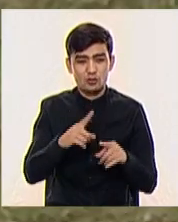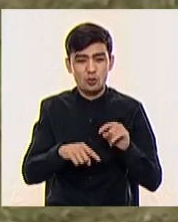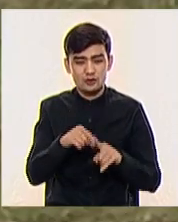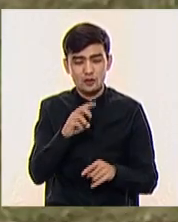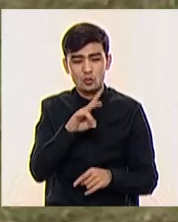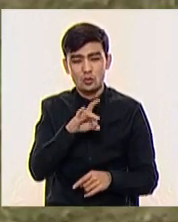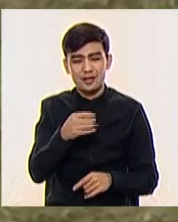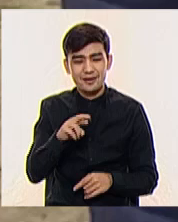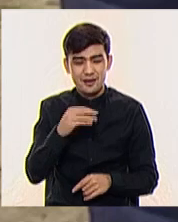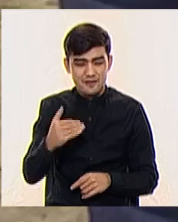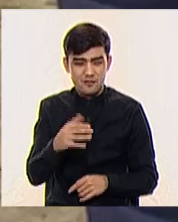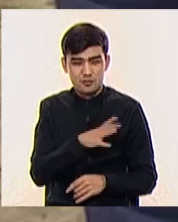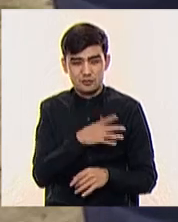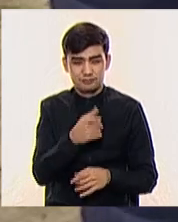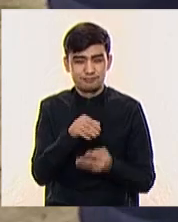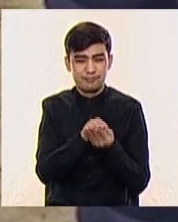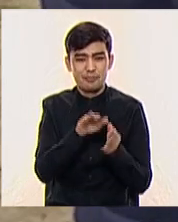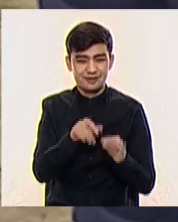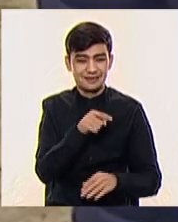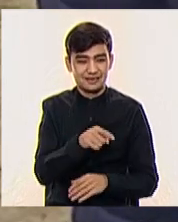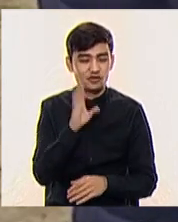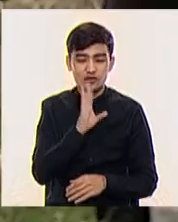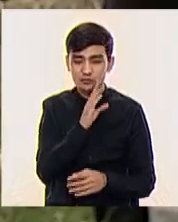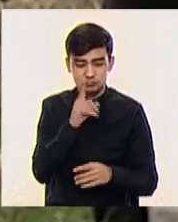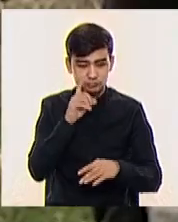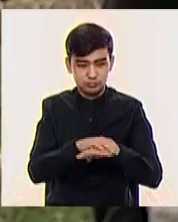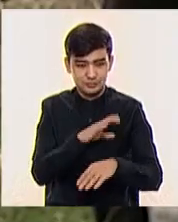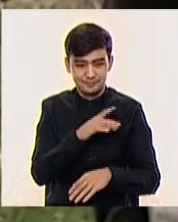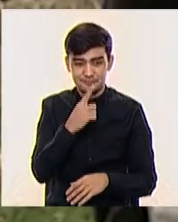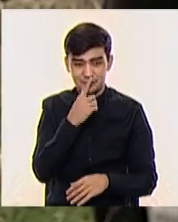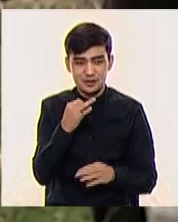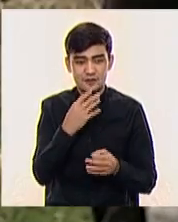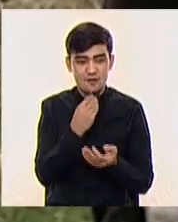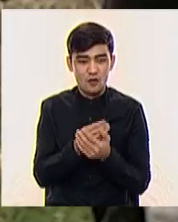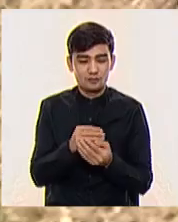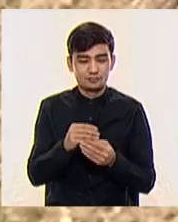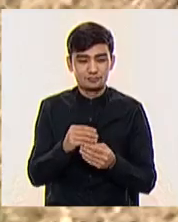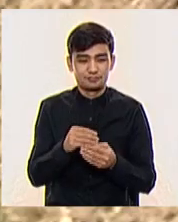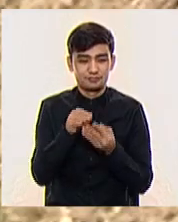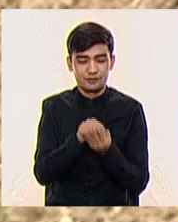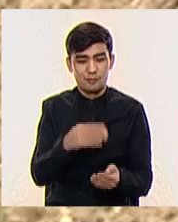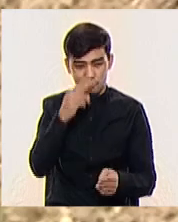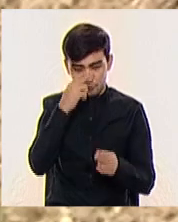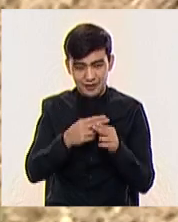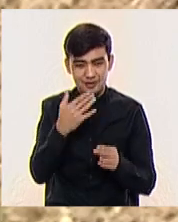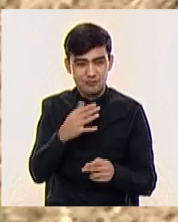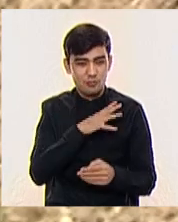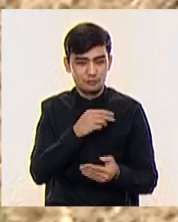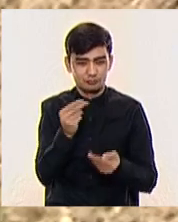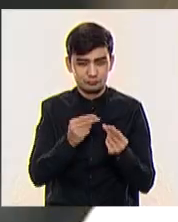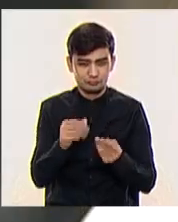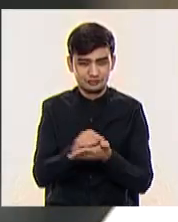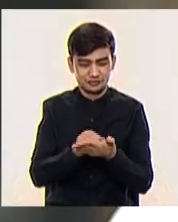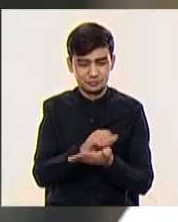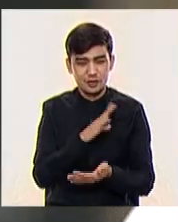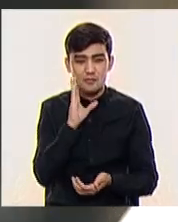Нурии Габдуллиной покоятся на этом кладбище. Недавно женщина обнаружила, что с надгробной плиты на могиле брата стерли его изображение, а